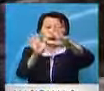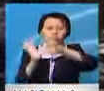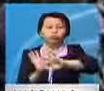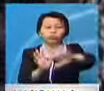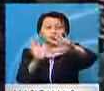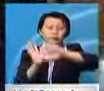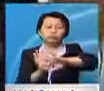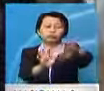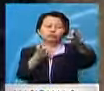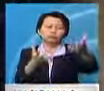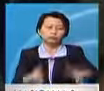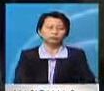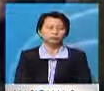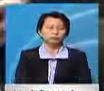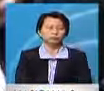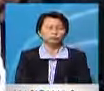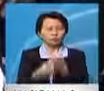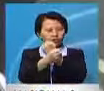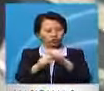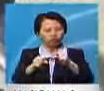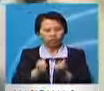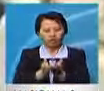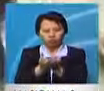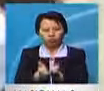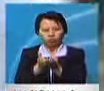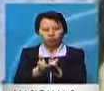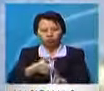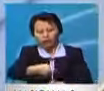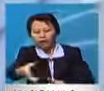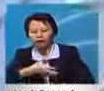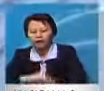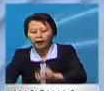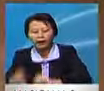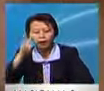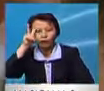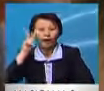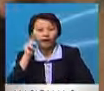laju. Diselamatkan oleh bot nelayan Vietnam di kawasan